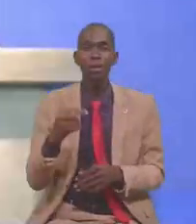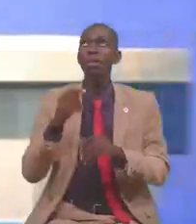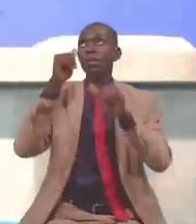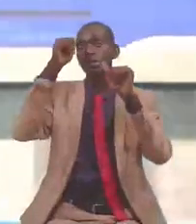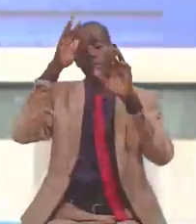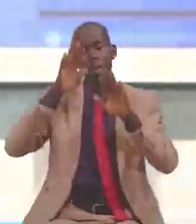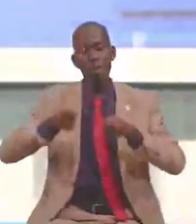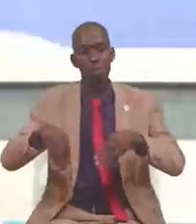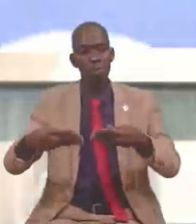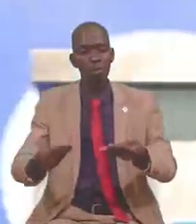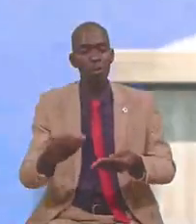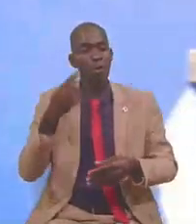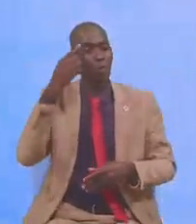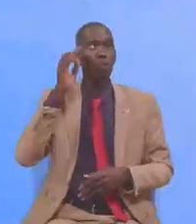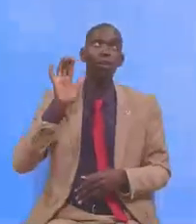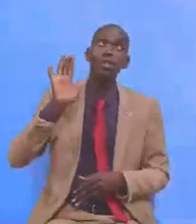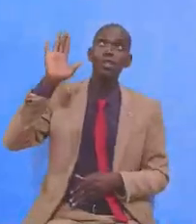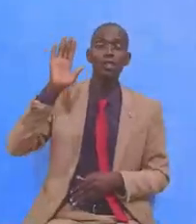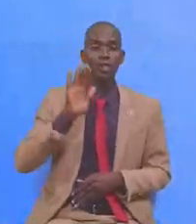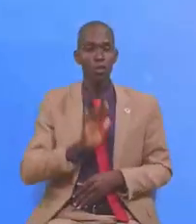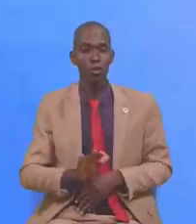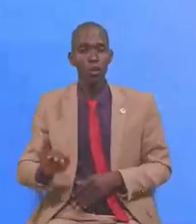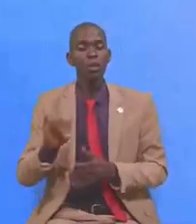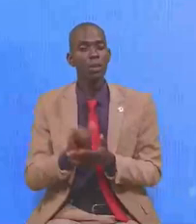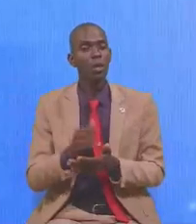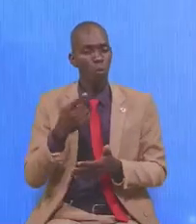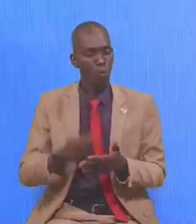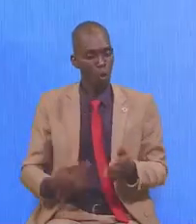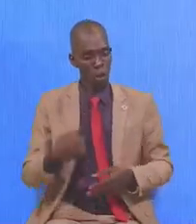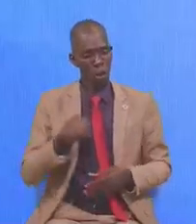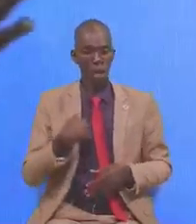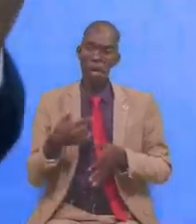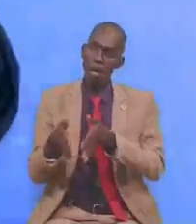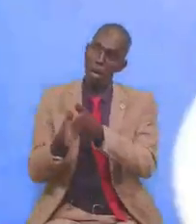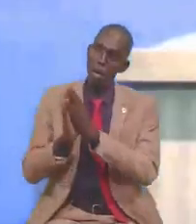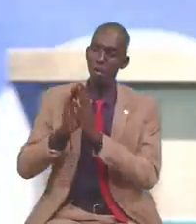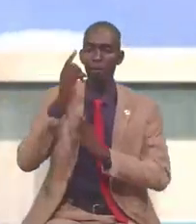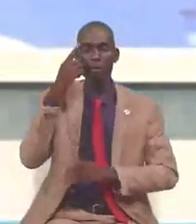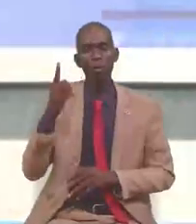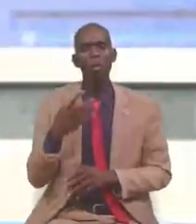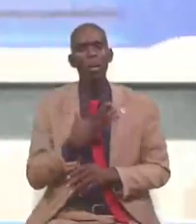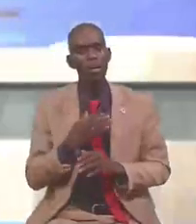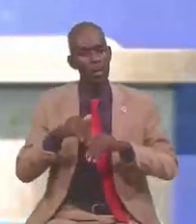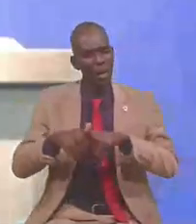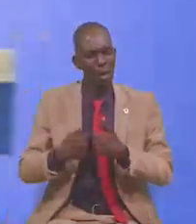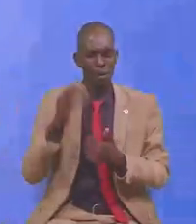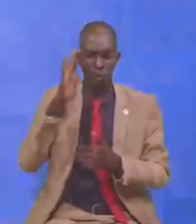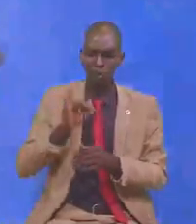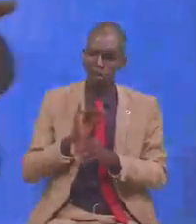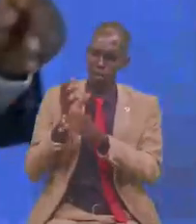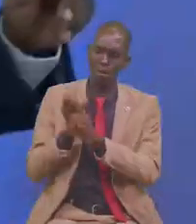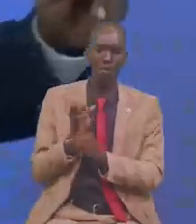pourvu à ses enfants, c'est ce pourquoi je suis venu. Alors comment avoir cela?